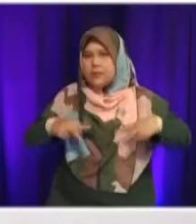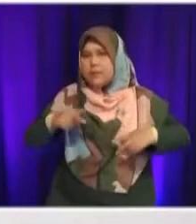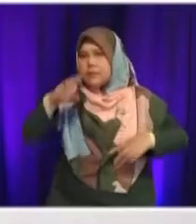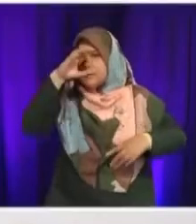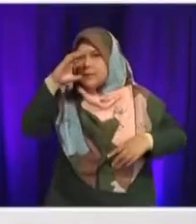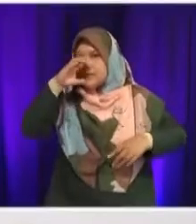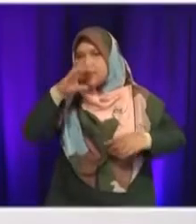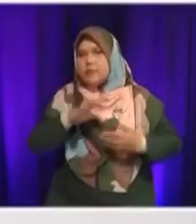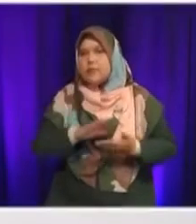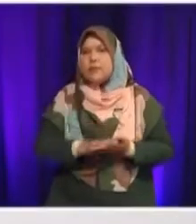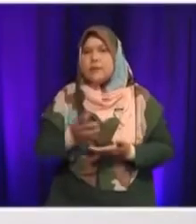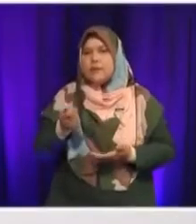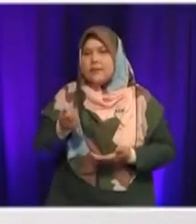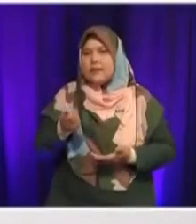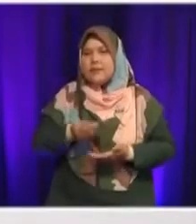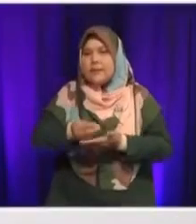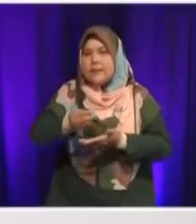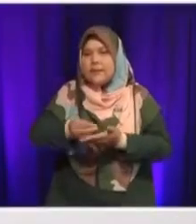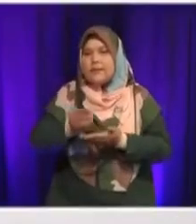cuma kalau duit saja